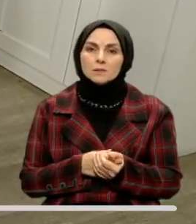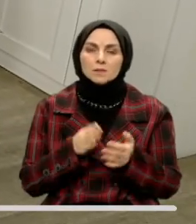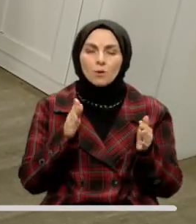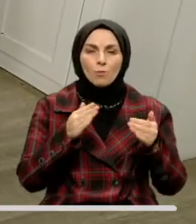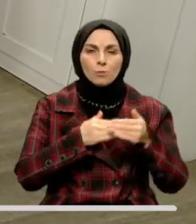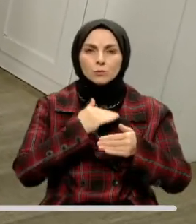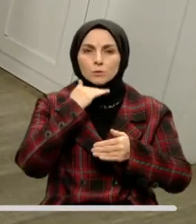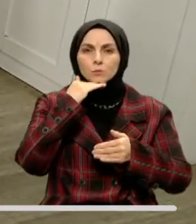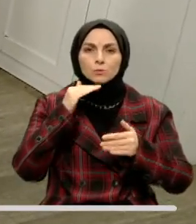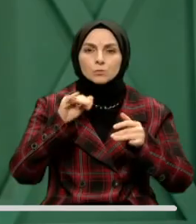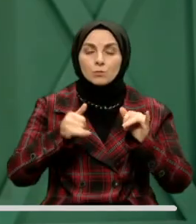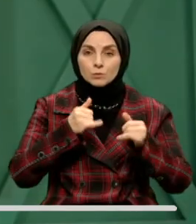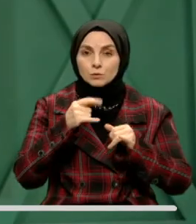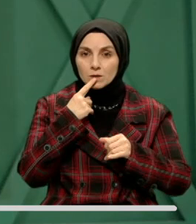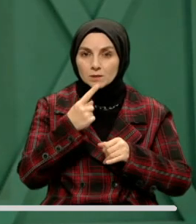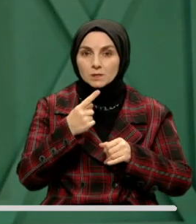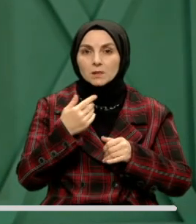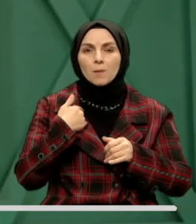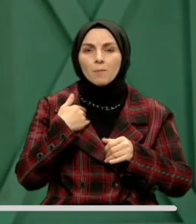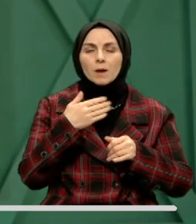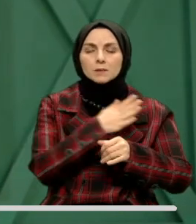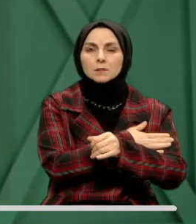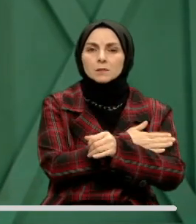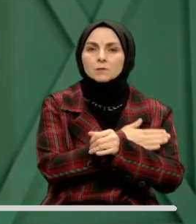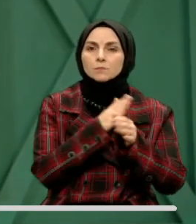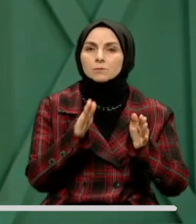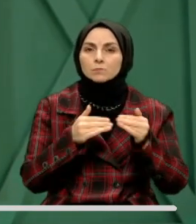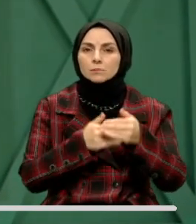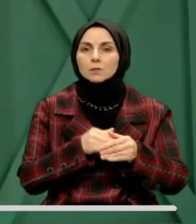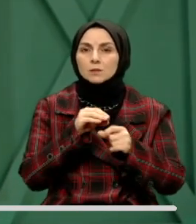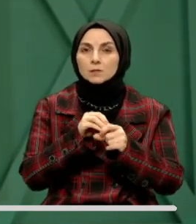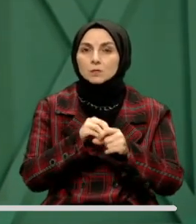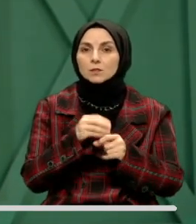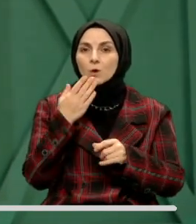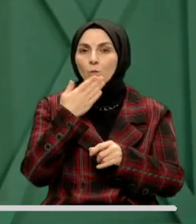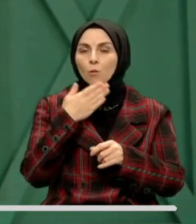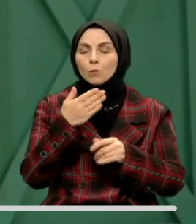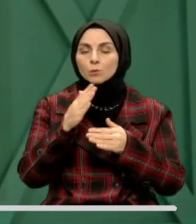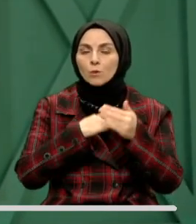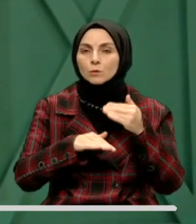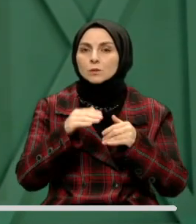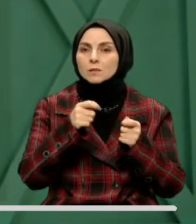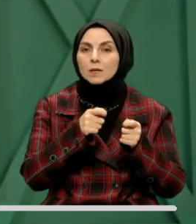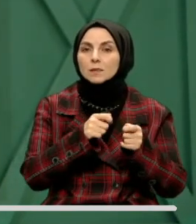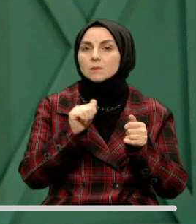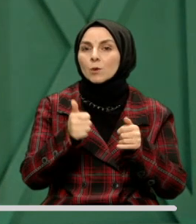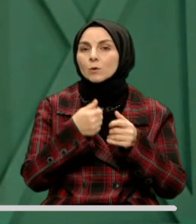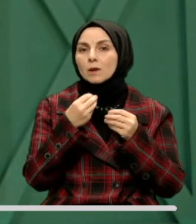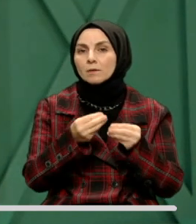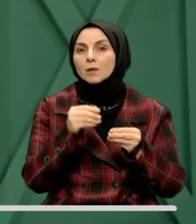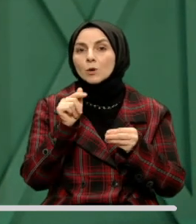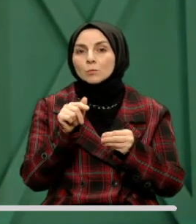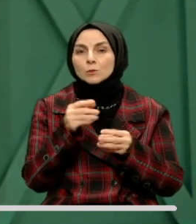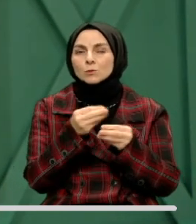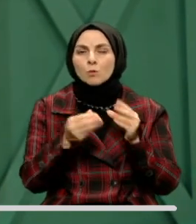ya. Sınıf içinde ben en çok okul öncesinde zaten buna çok önem verilmesi gerekiyor. Ne kadar çok uyaran varsa çocuk